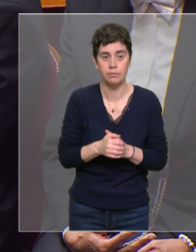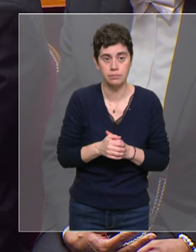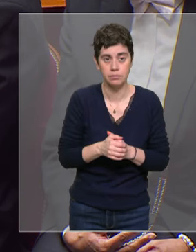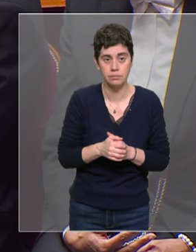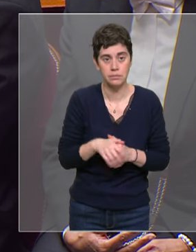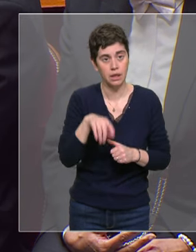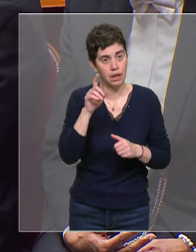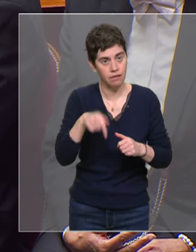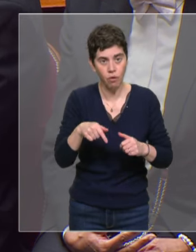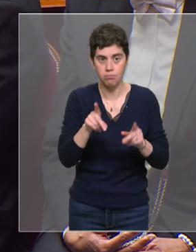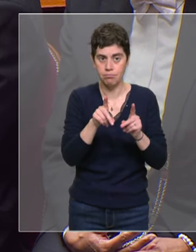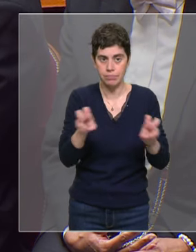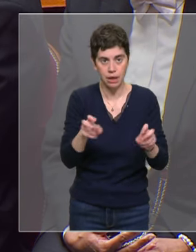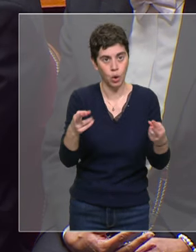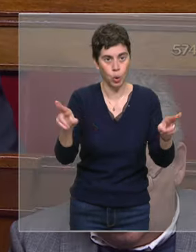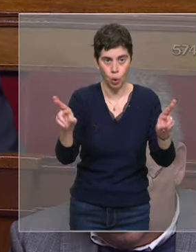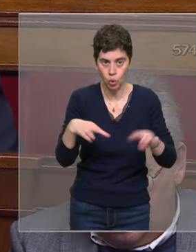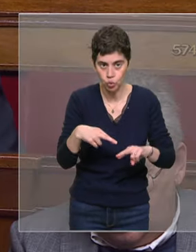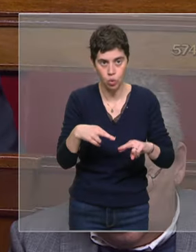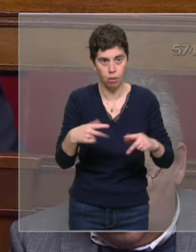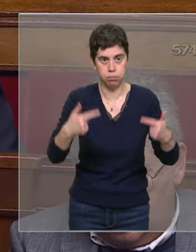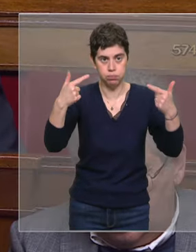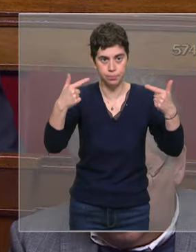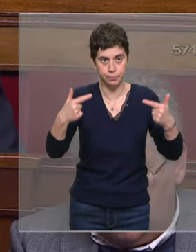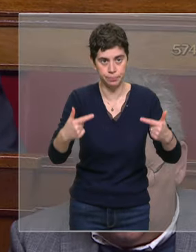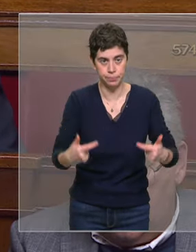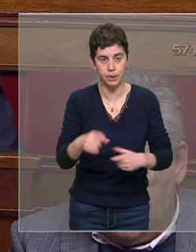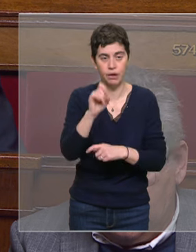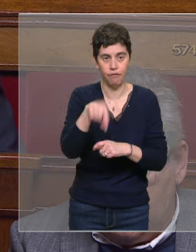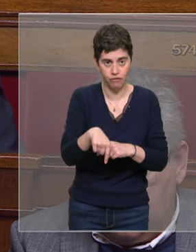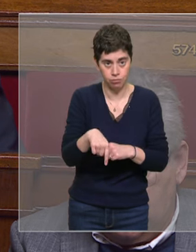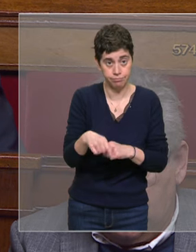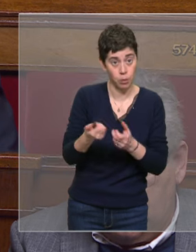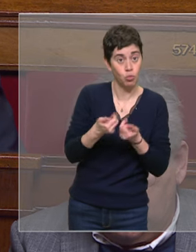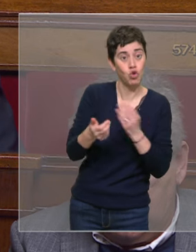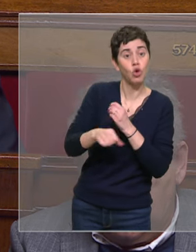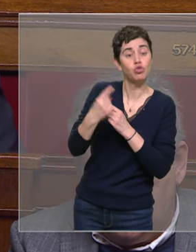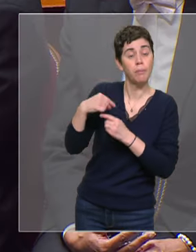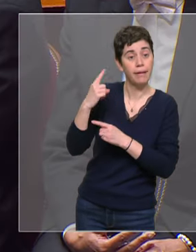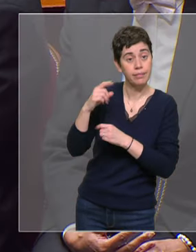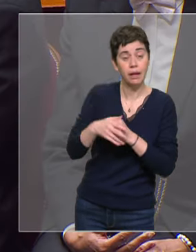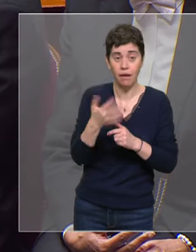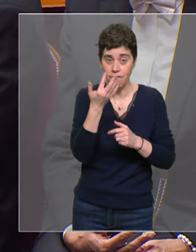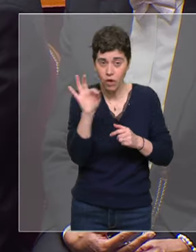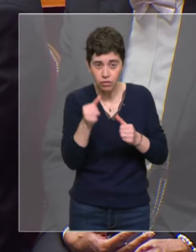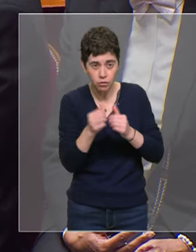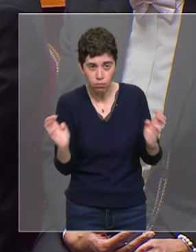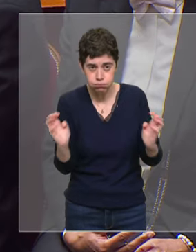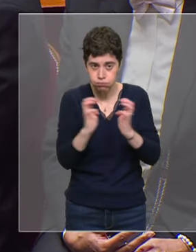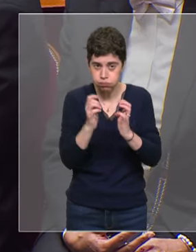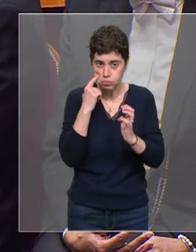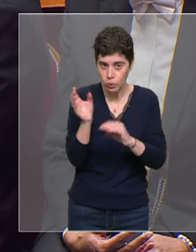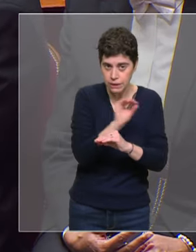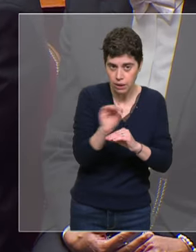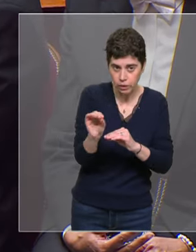d'un processus de paix. Il y a une semaine, la France a initié une réunion du Conseil de sécurité sur la situation et nous avons